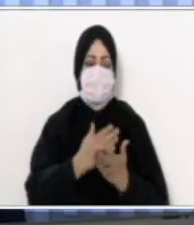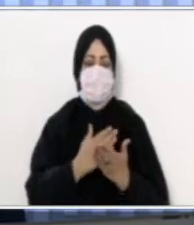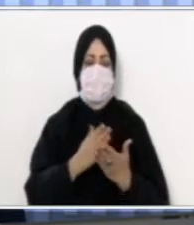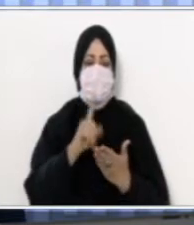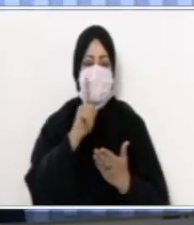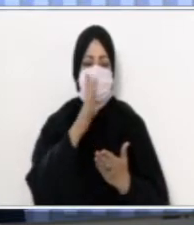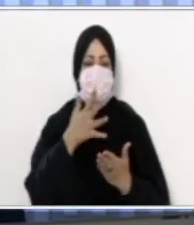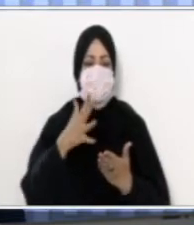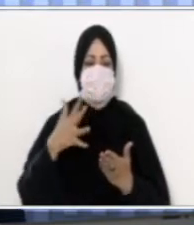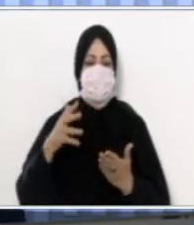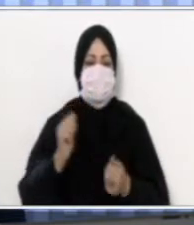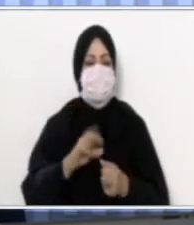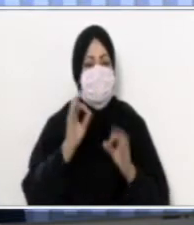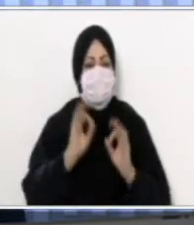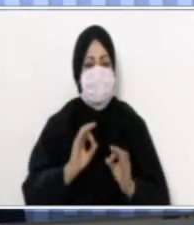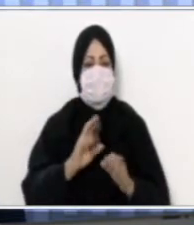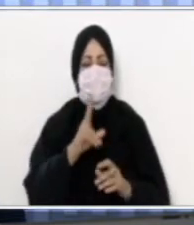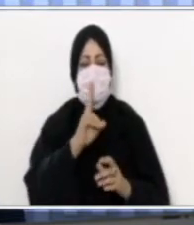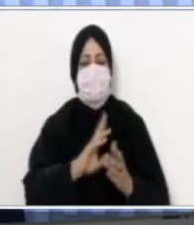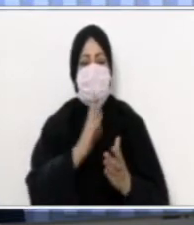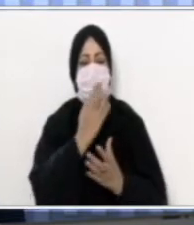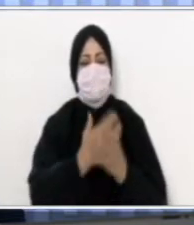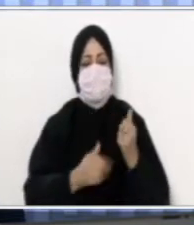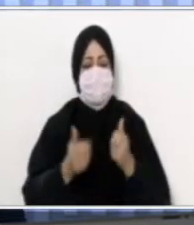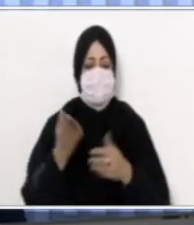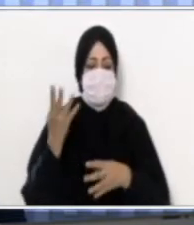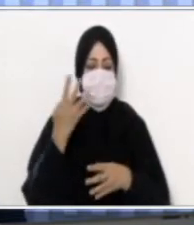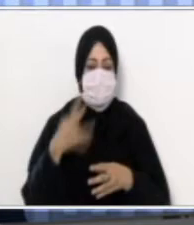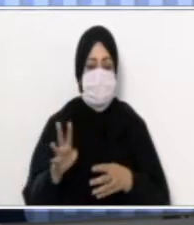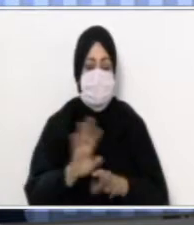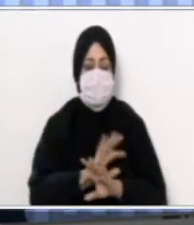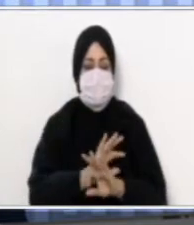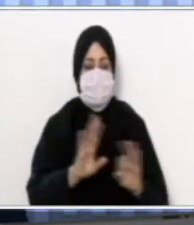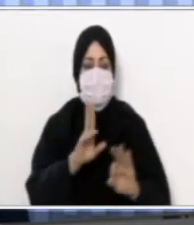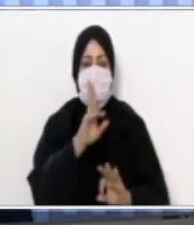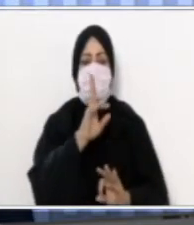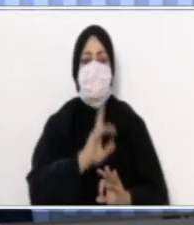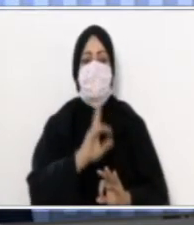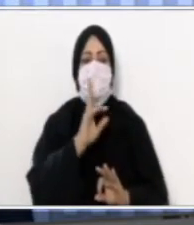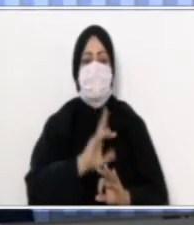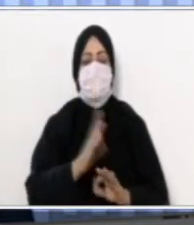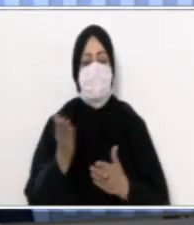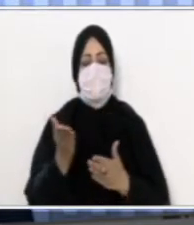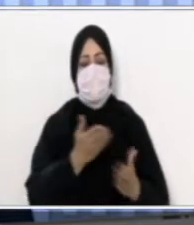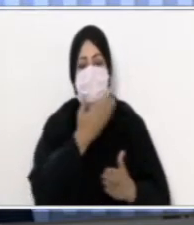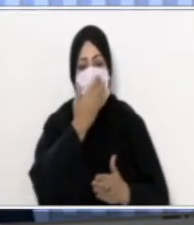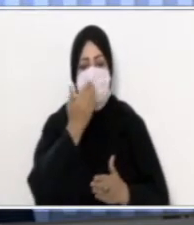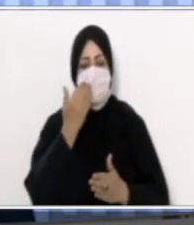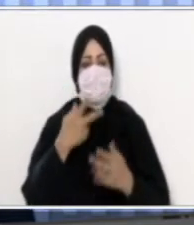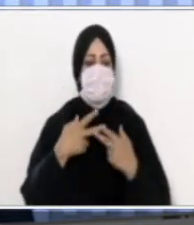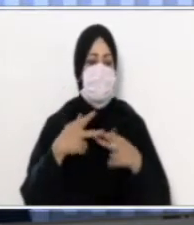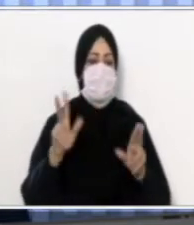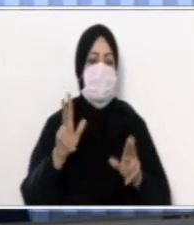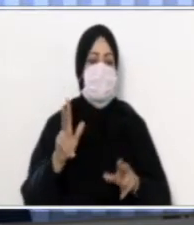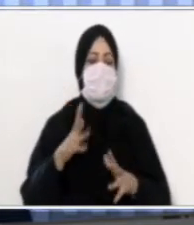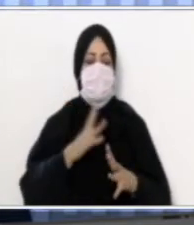طور الأربعين قاعدة مازال قاعدة في العشرينات، فينبغي أن تنتظري حتى ينقطع الدم، لأن المادة